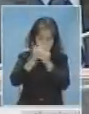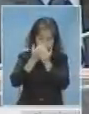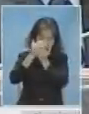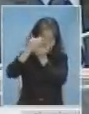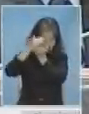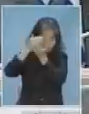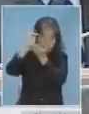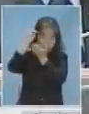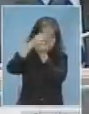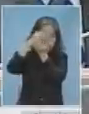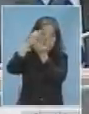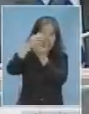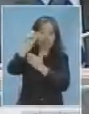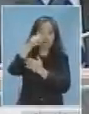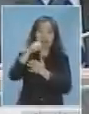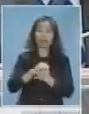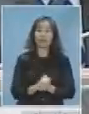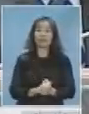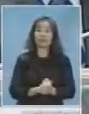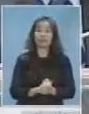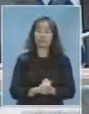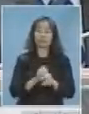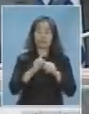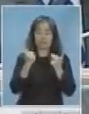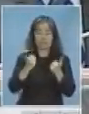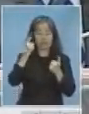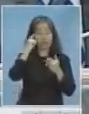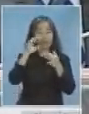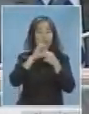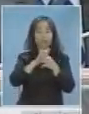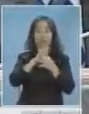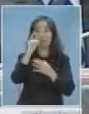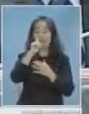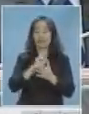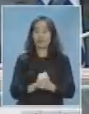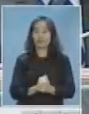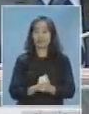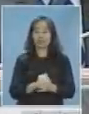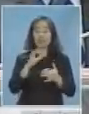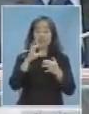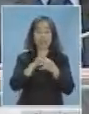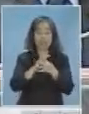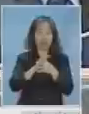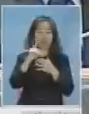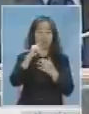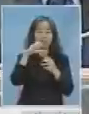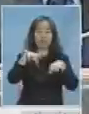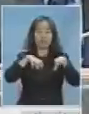ไปแต่สิ่งที่เป็นห่วงมากกว่าครับท่านประธานก็คือการเสียระบ